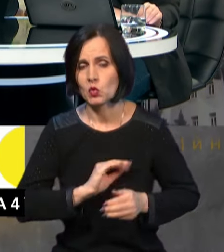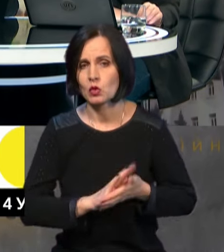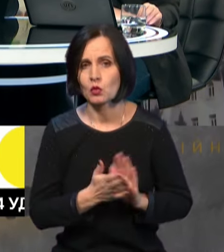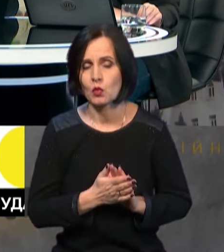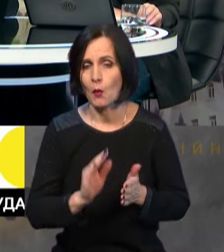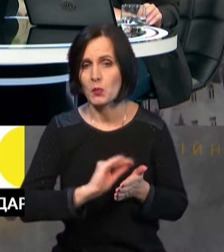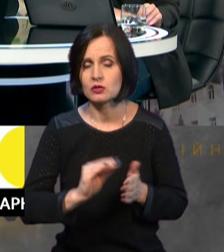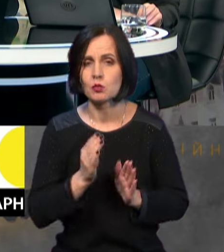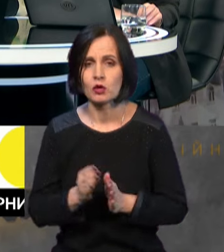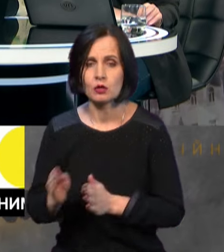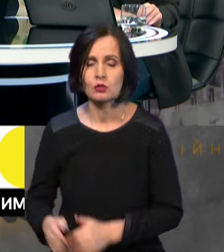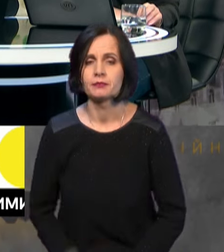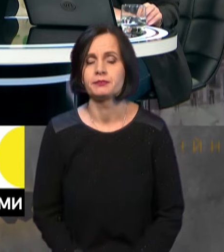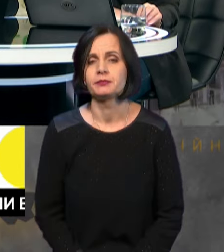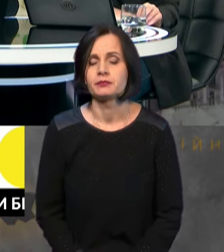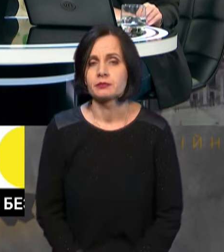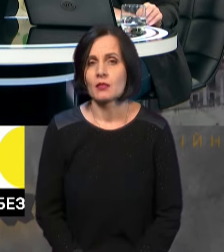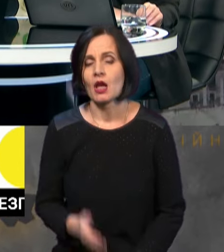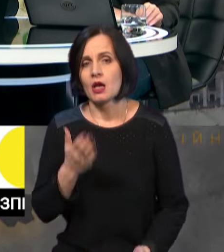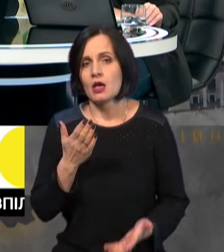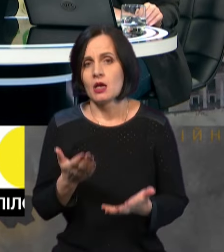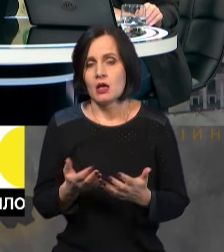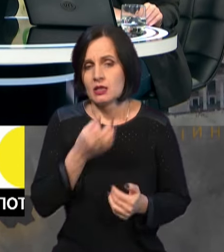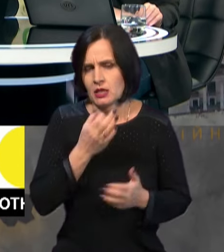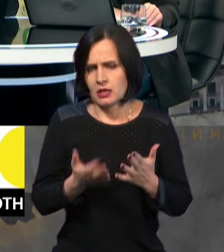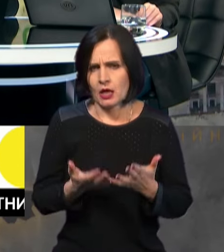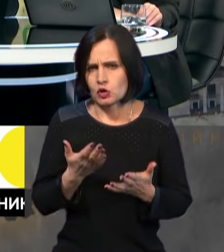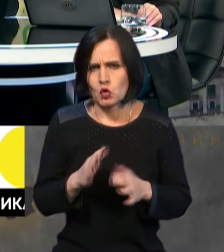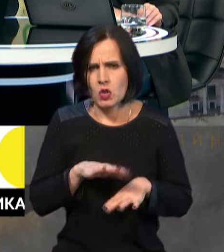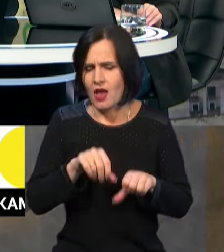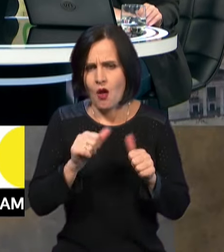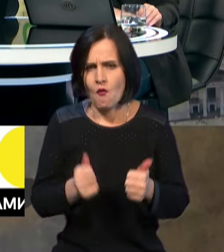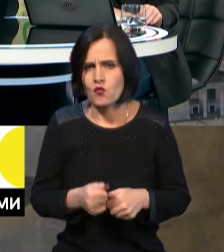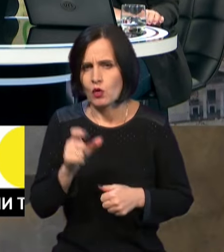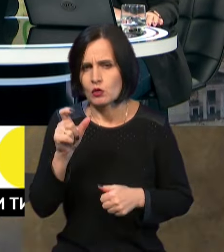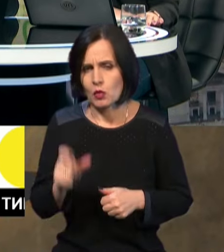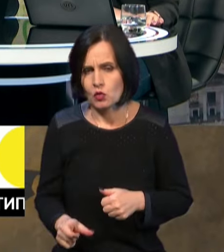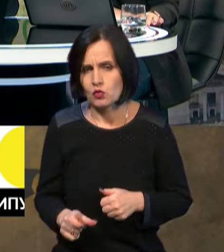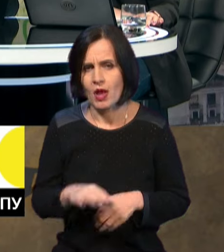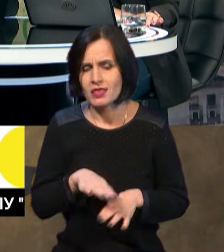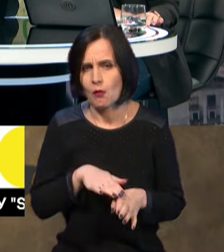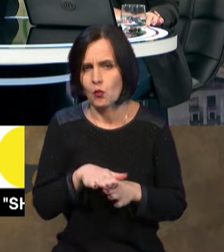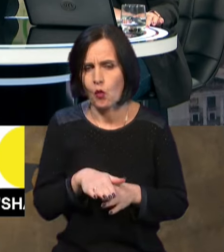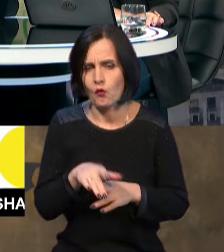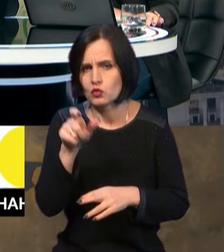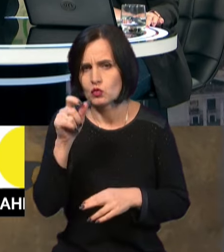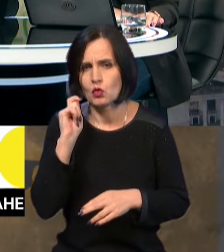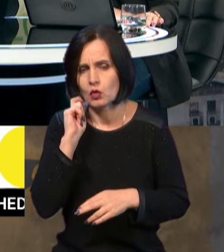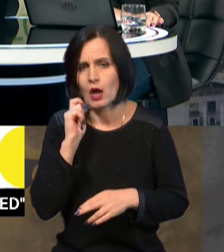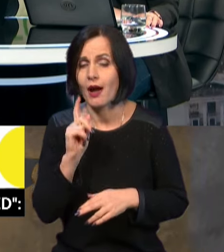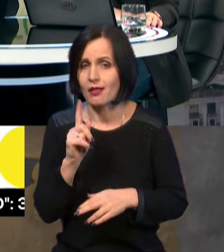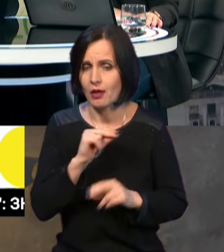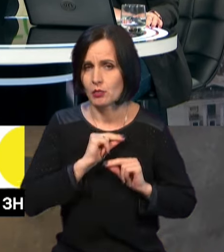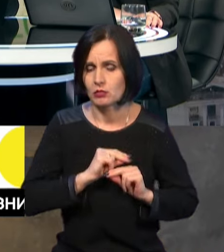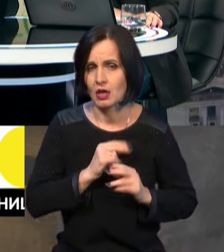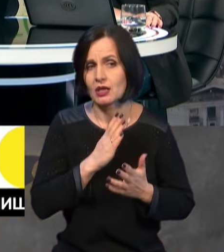письмовому порядку. Скажіть, пані Юлія, а якщо не оформлена людина і вона не повнолітня, але тим паче працює,